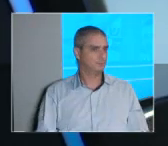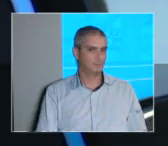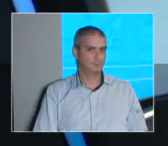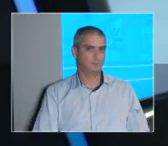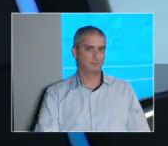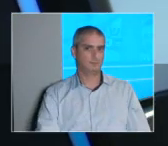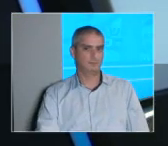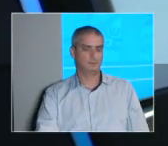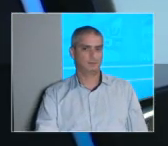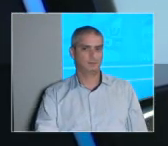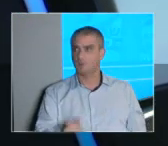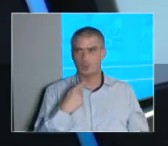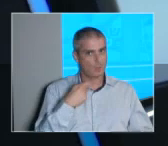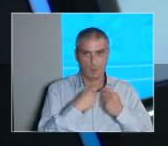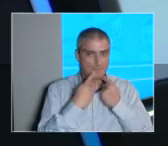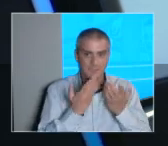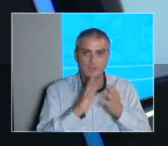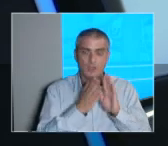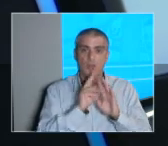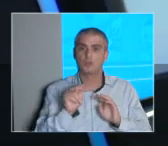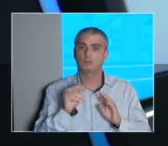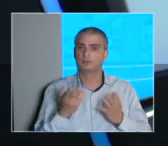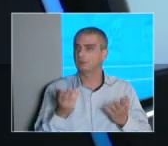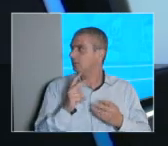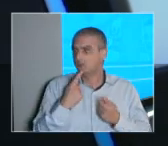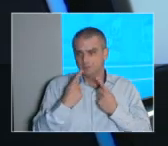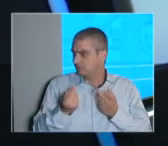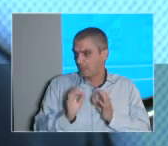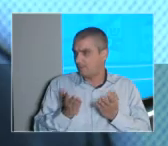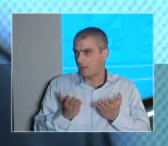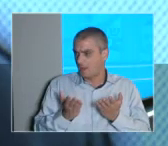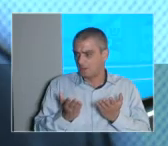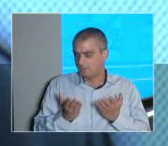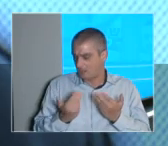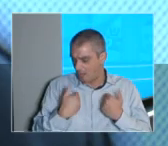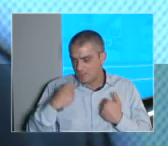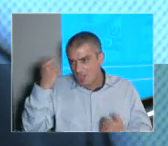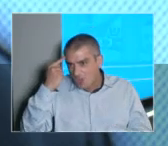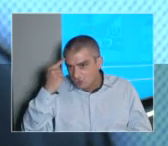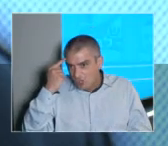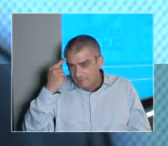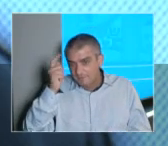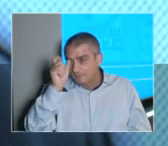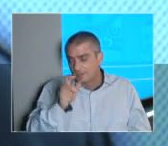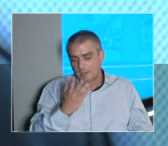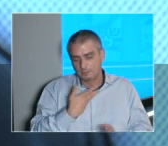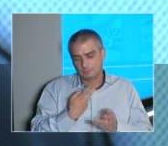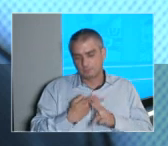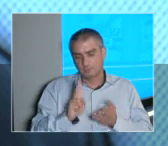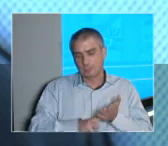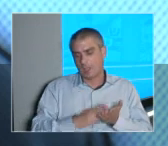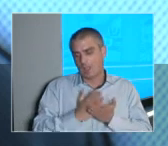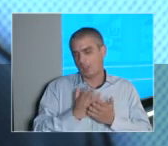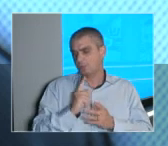נגרר לשיח הזה. לא לשיח הזה. אבל כל נושא... צריך לי, לא לשיח הזה בכלל. לא לשיח הזה. אני חושב שאדם זכאי עד שלא הוכח